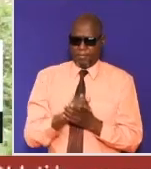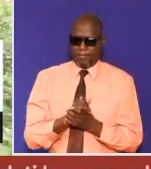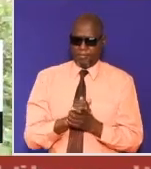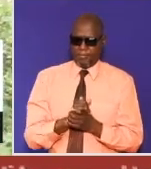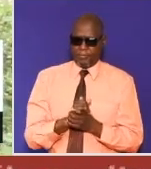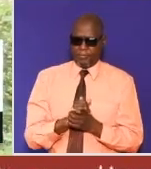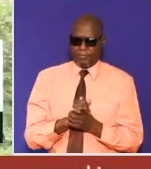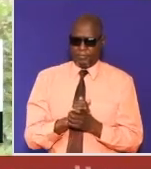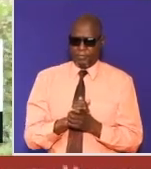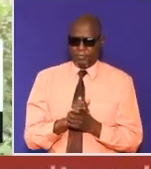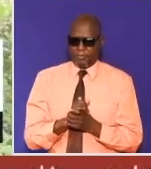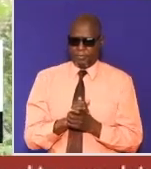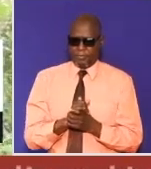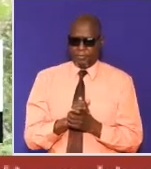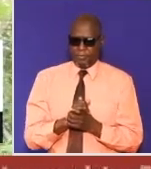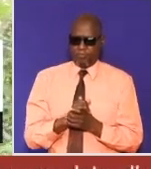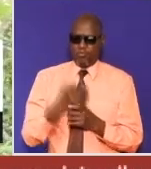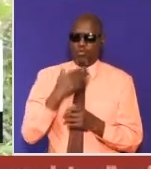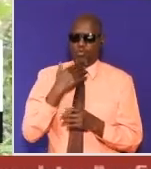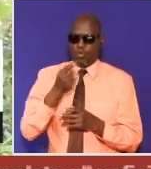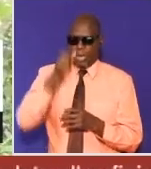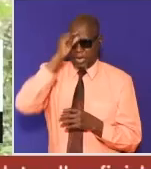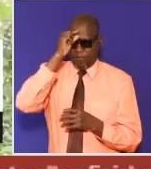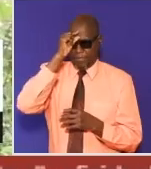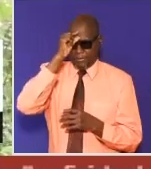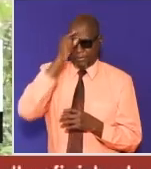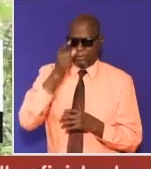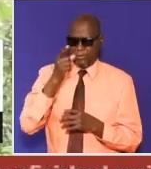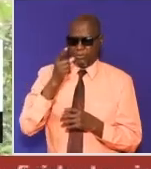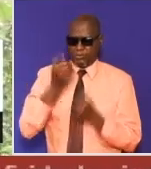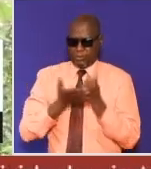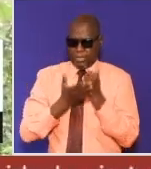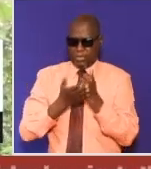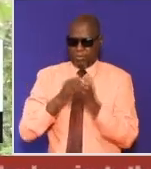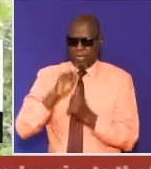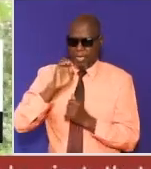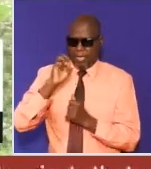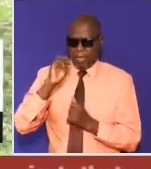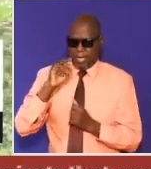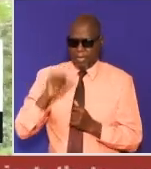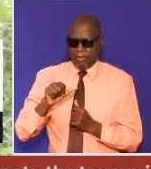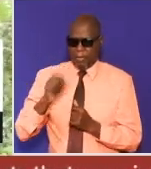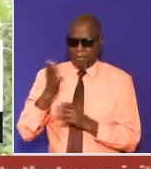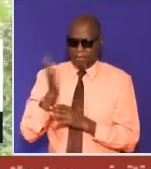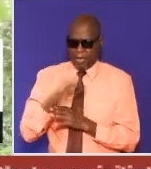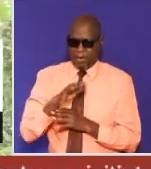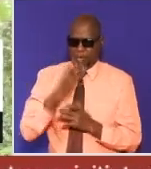Naomba serikali iweze kuingilia kati ili iweze kusaidia Emily arudi nyumbani, kwa sababu mimi mwenyewe